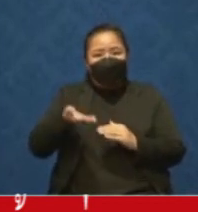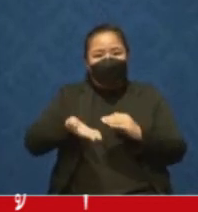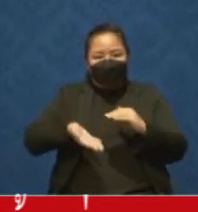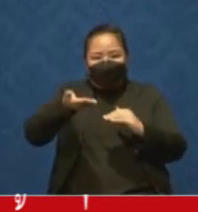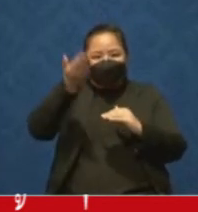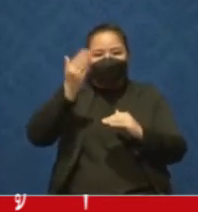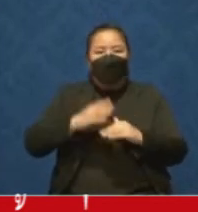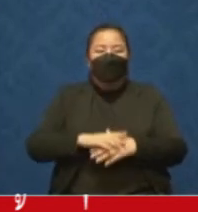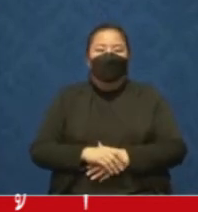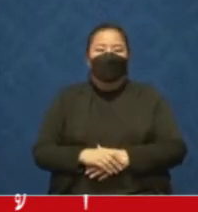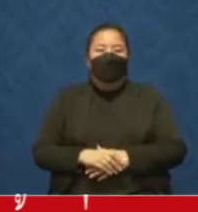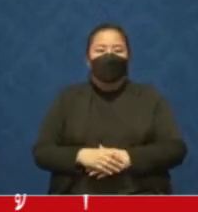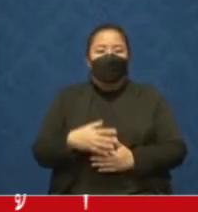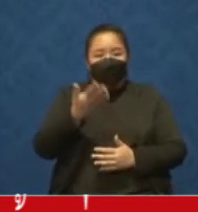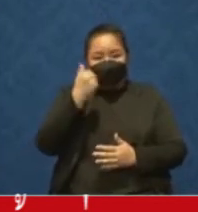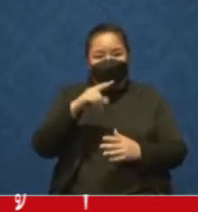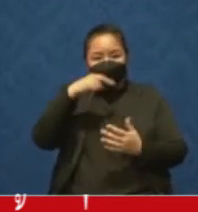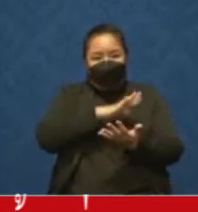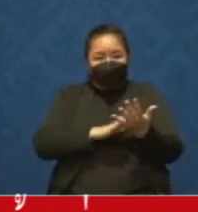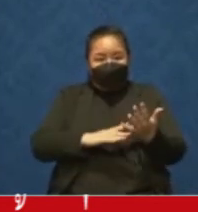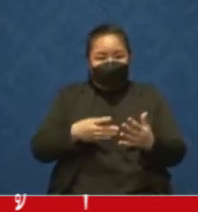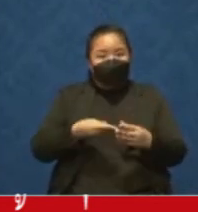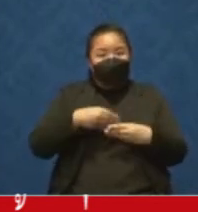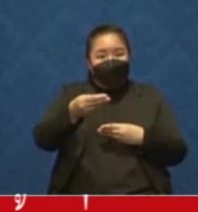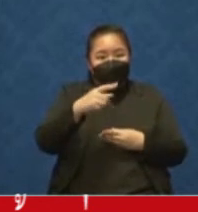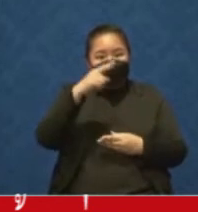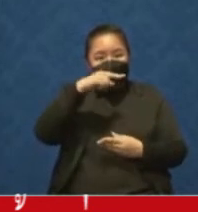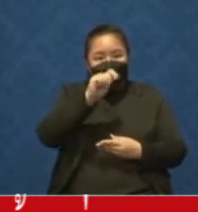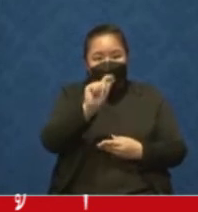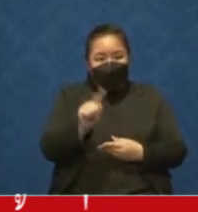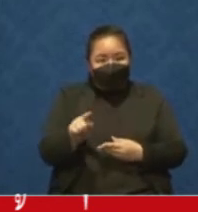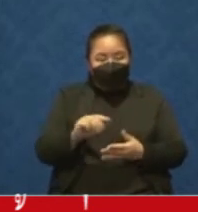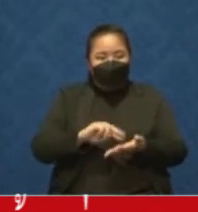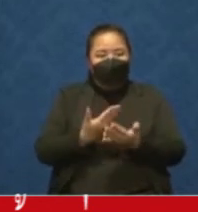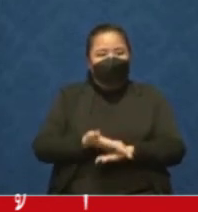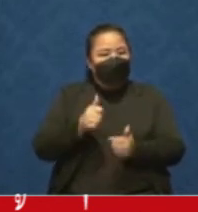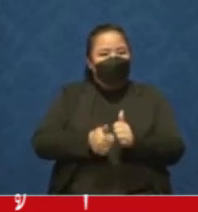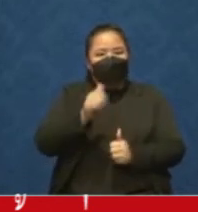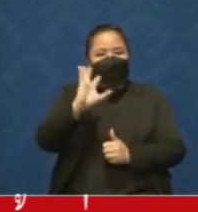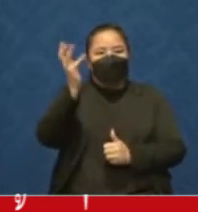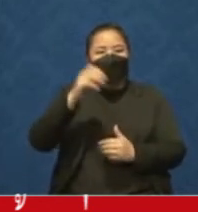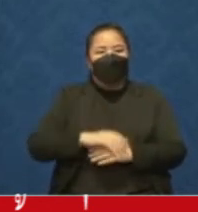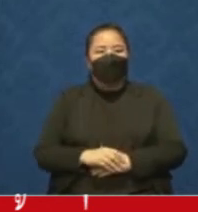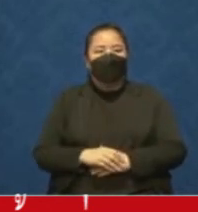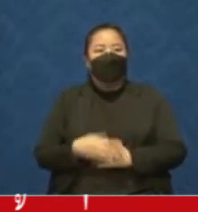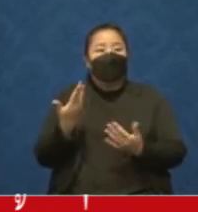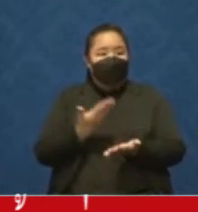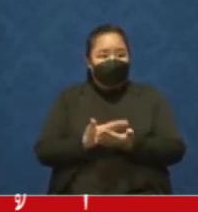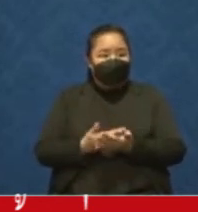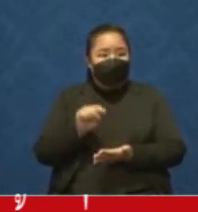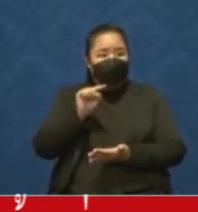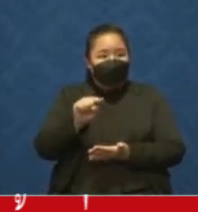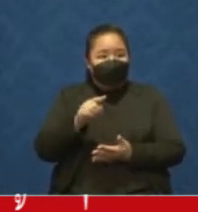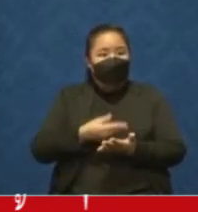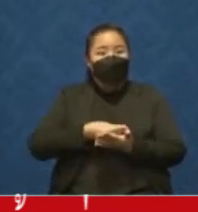เทศไทยซื้อ AstraZeneca แพ้งที่สุดในโลกต่ไปครับนี่คือราคาวกซีนที่เราสงซ้อ